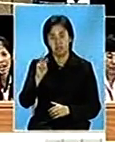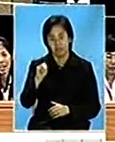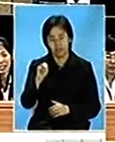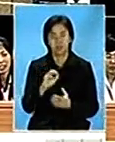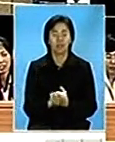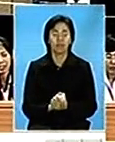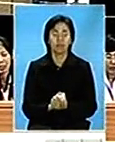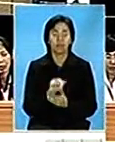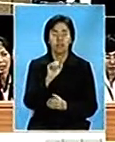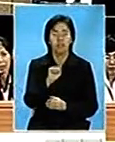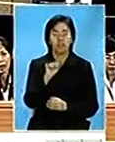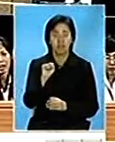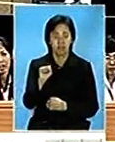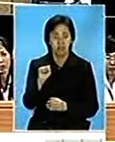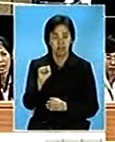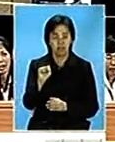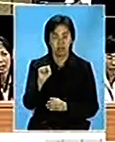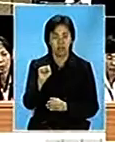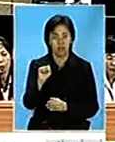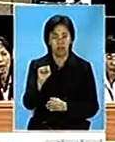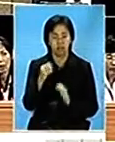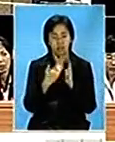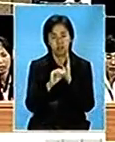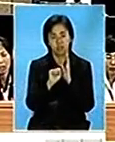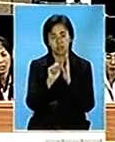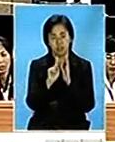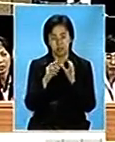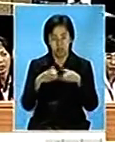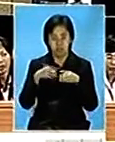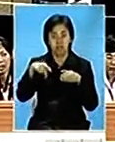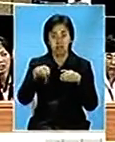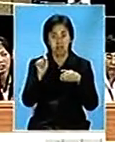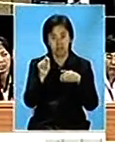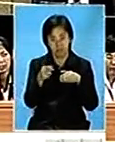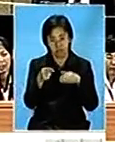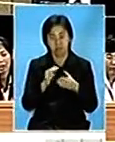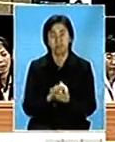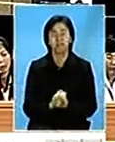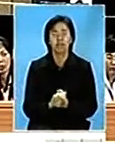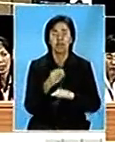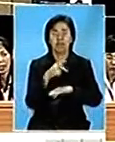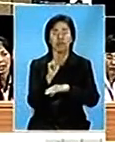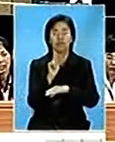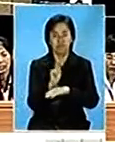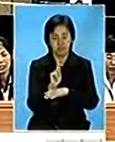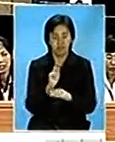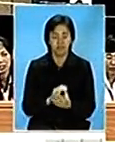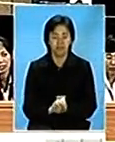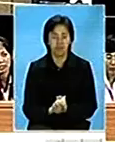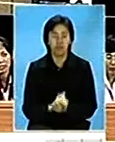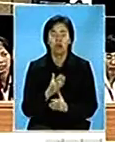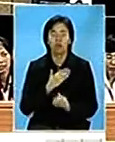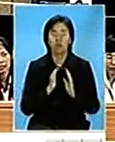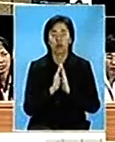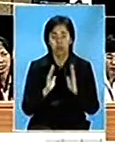สมาชิกสภาผู้แทนราษฎรจังหวัดสกลนครพรรคเพื่อไทยท่านประธานครับผมต้องขอขอบ